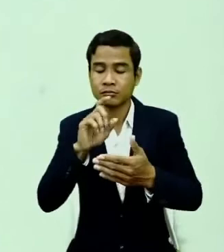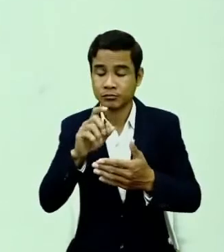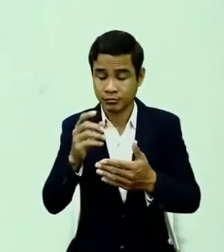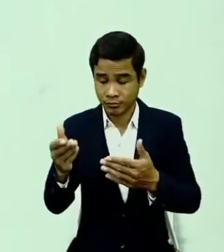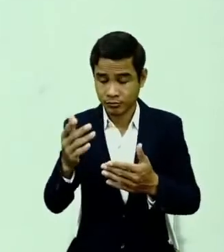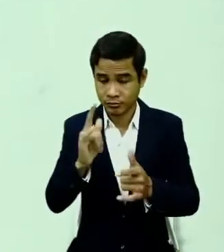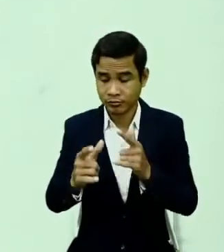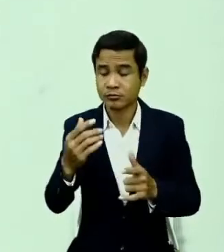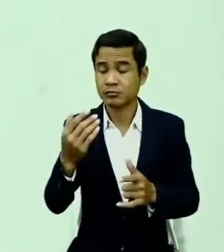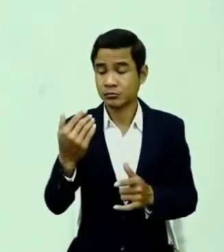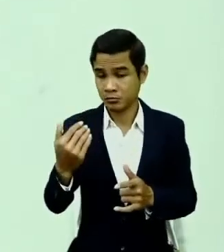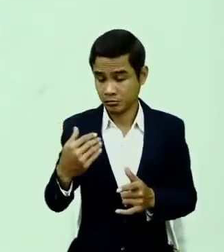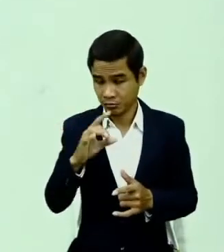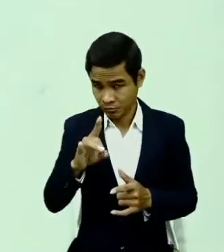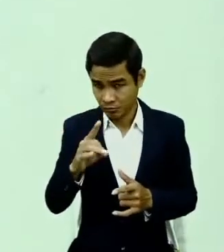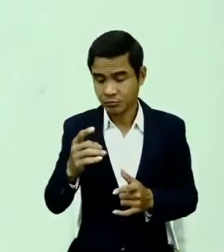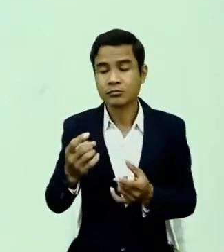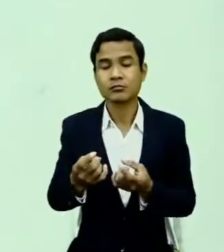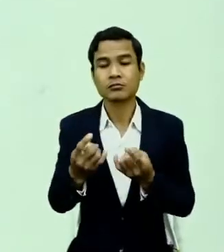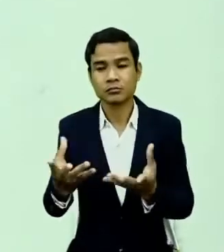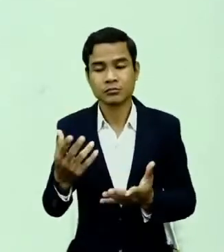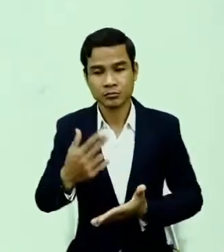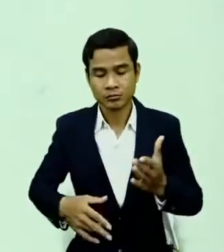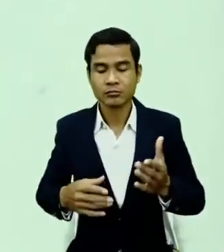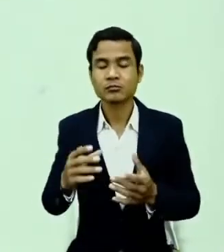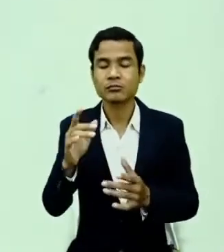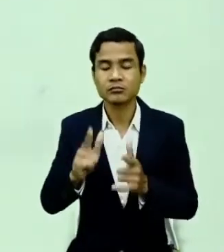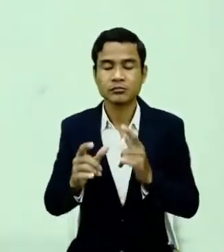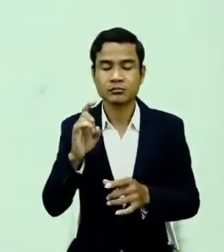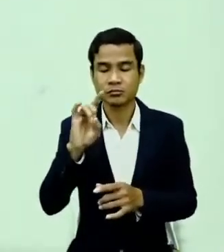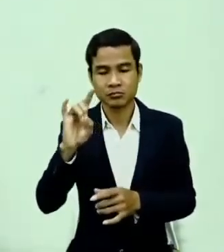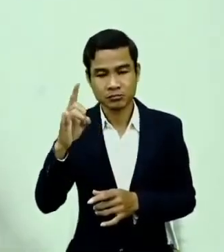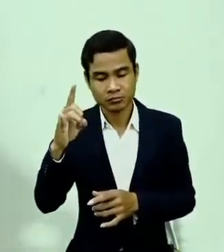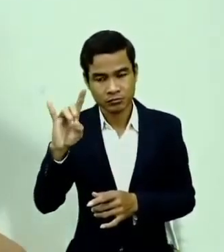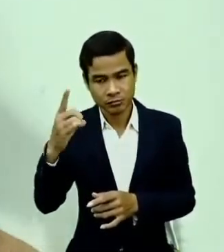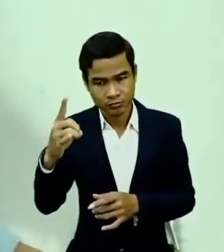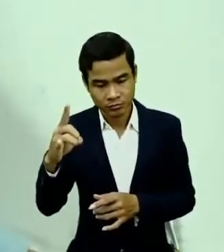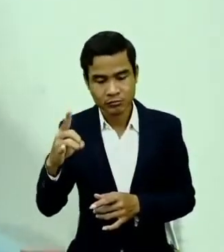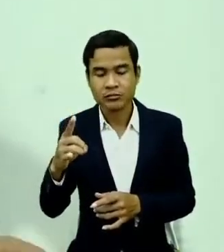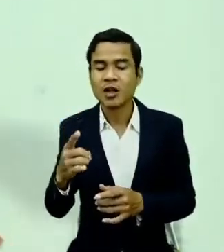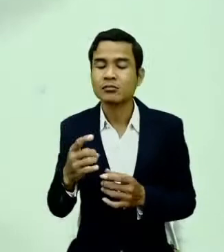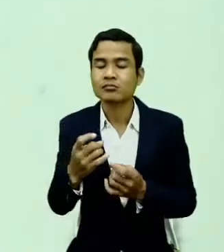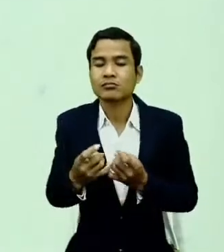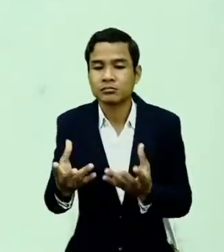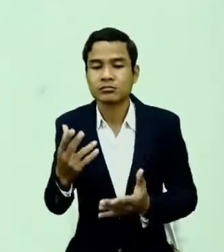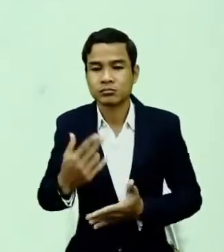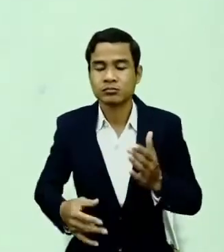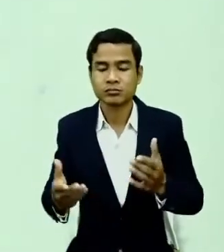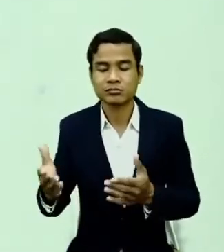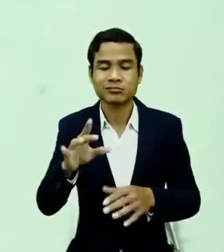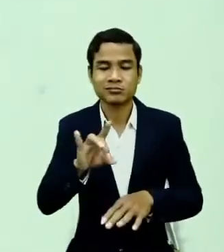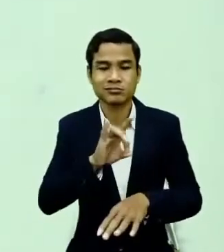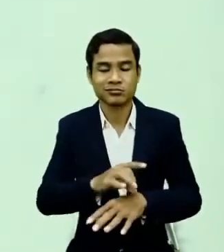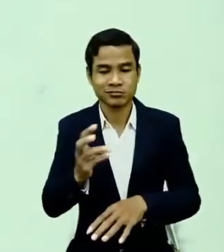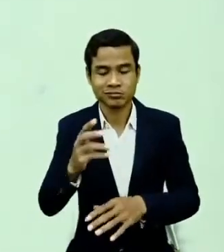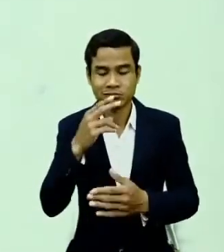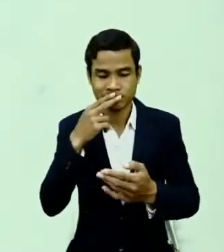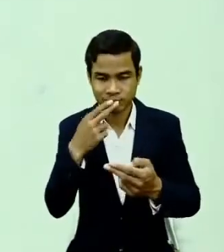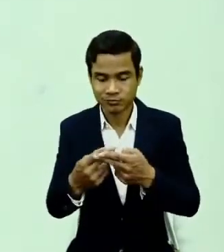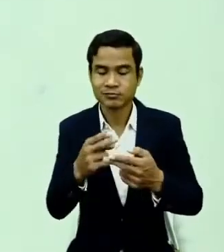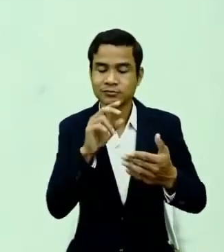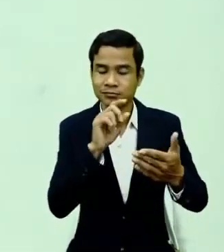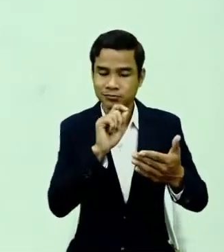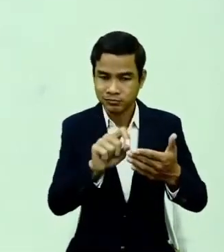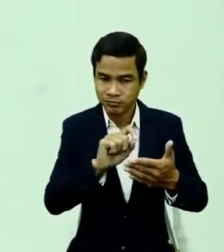វីបើមិនមែនមូលហេតុអ្វីតោះអ្នកគ្រូជូនពេលកូនបន្តិចដើម្បីធ្វើការឆ្លើយសំណួរនេះ